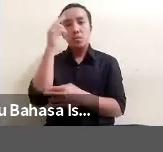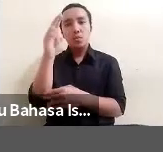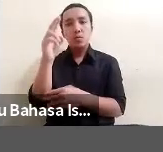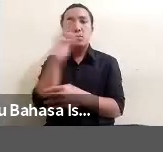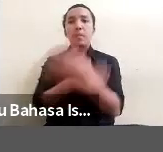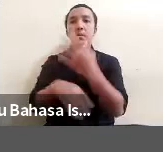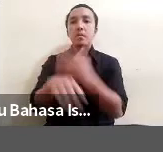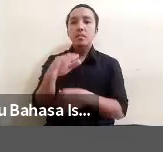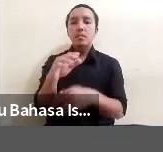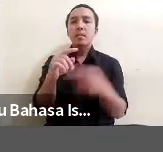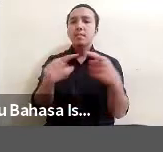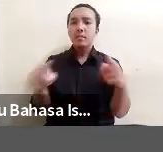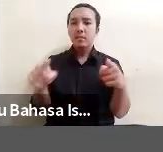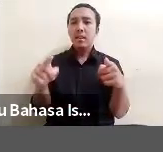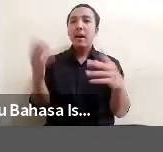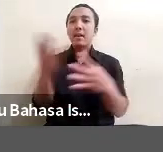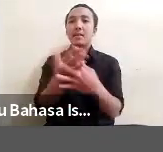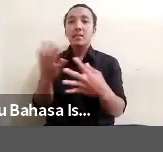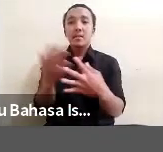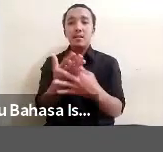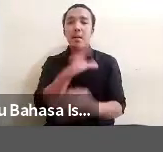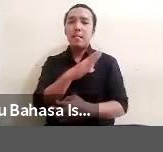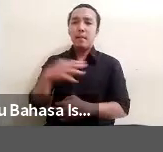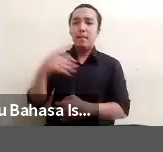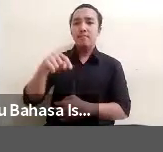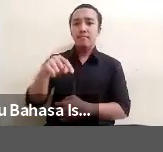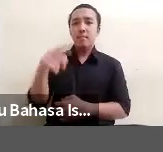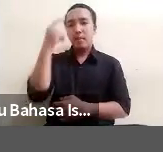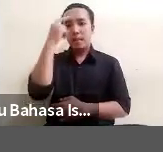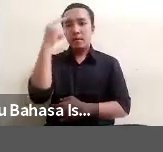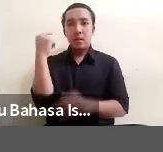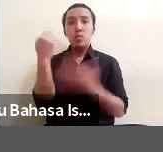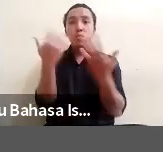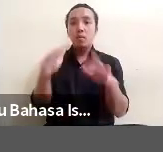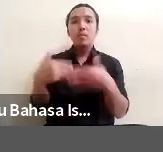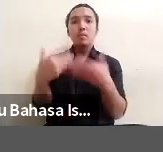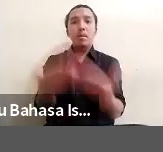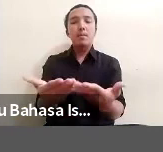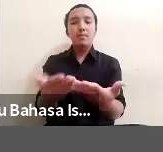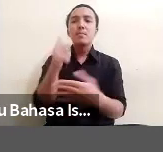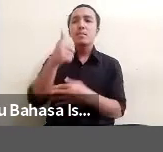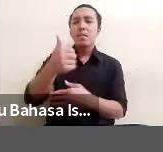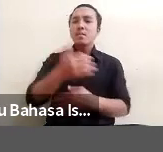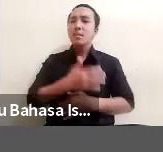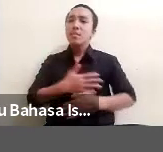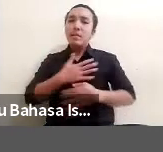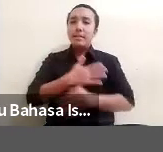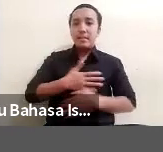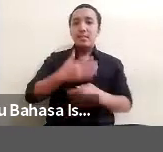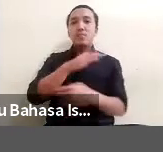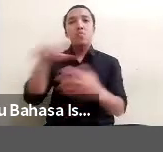sudah disiapkan oleh pemerintah itu bisa juga dinikmati oleh semua masyarakat yang ada di situ Bondo.